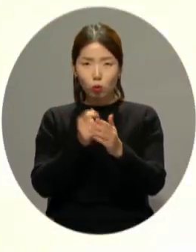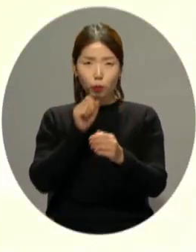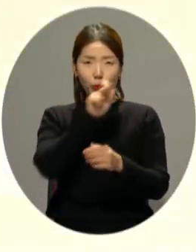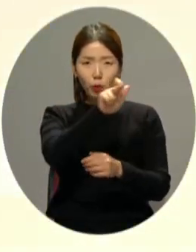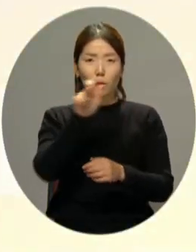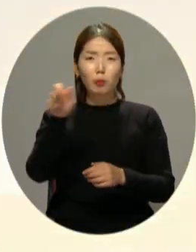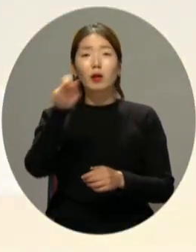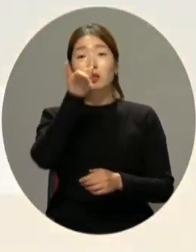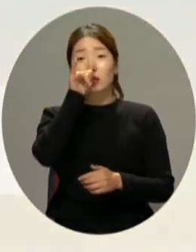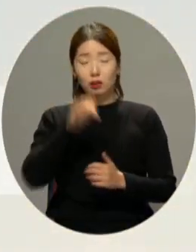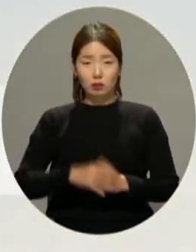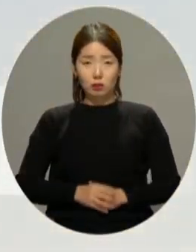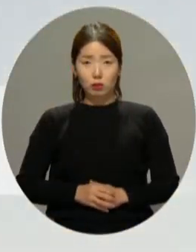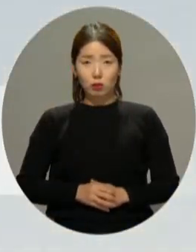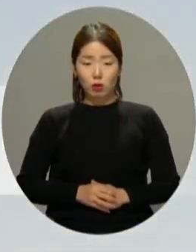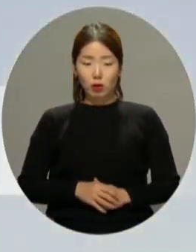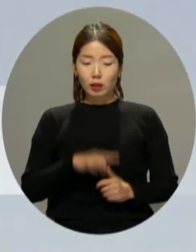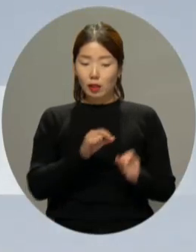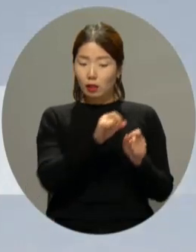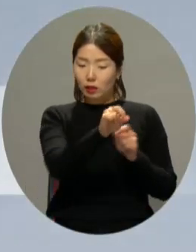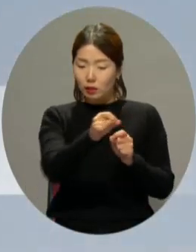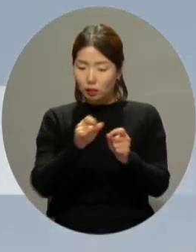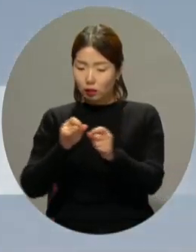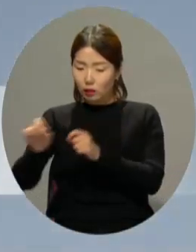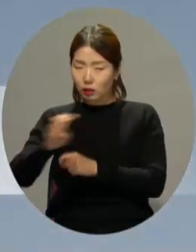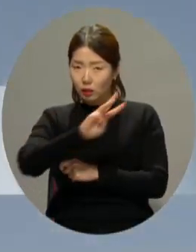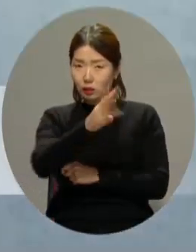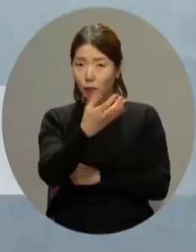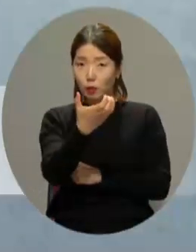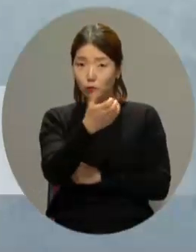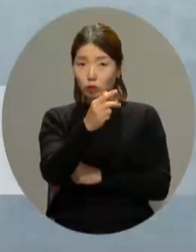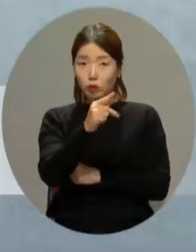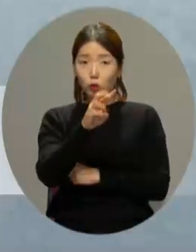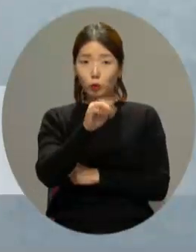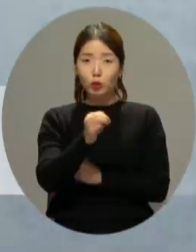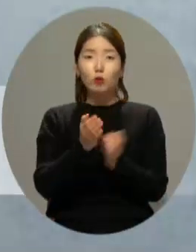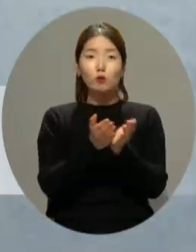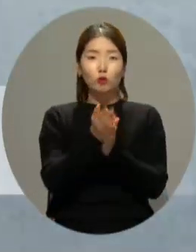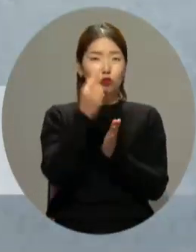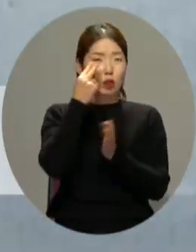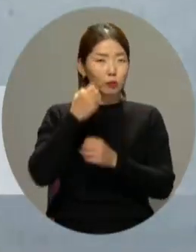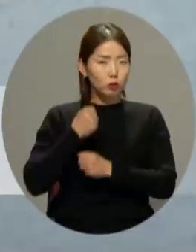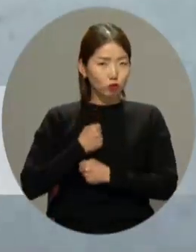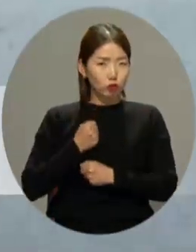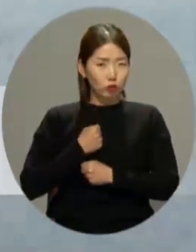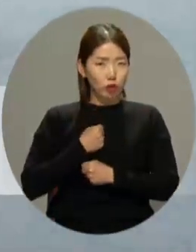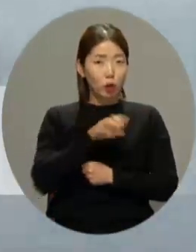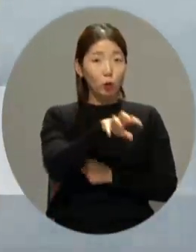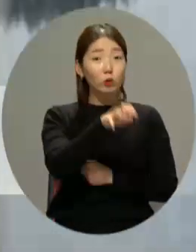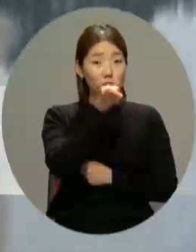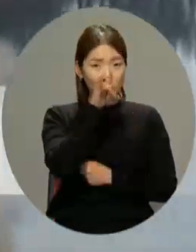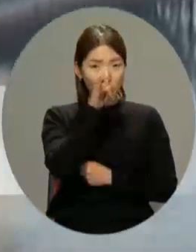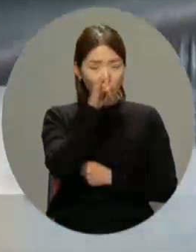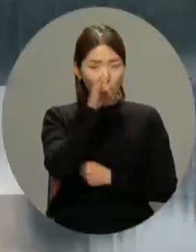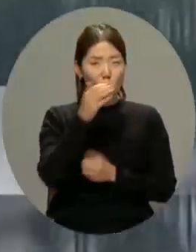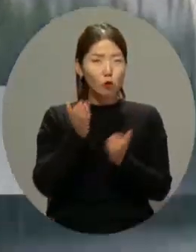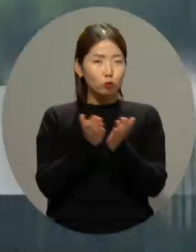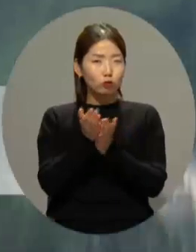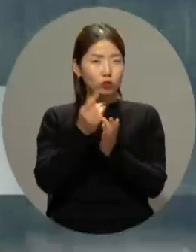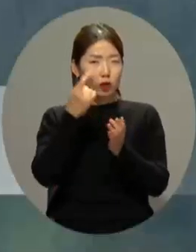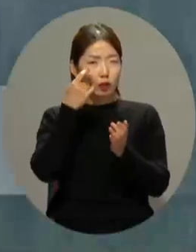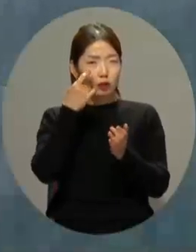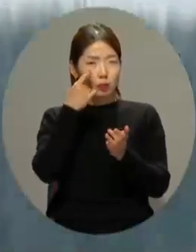알려졌습니다 발사 원점에서 390km 부근에는 군산 미 공군기지가 위치해 있어